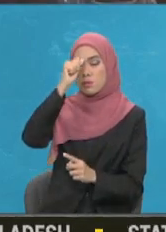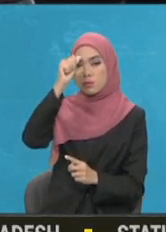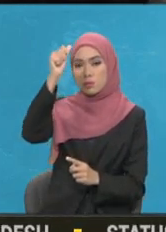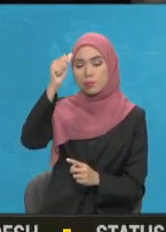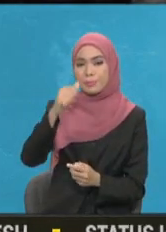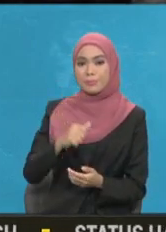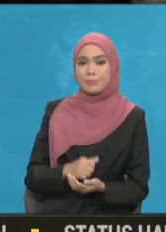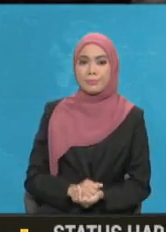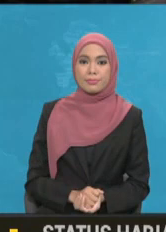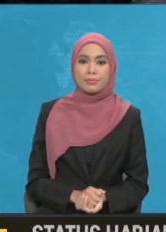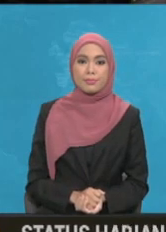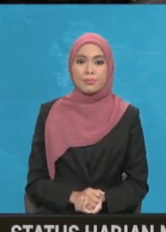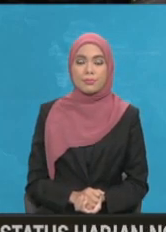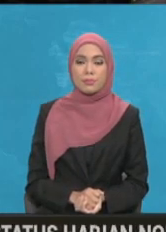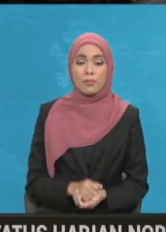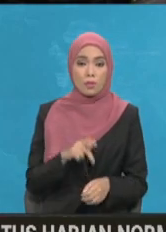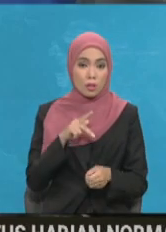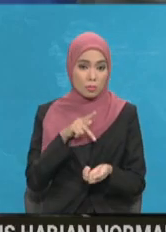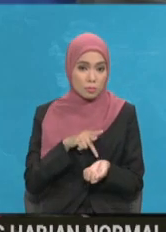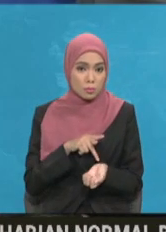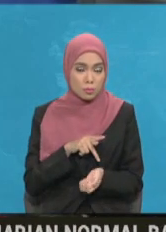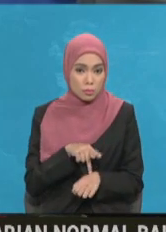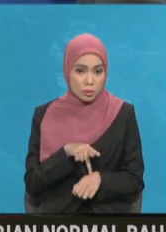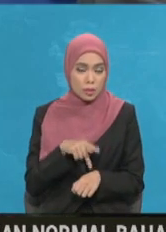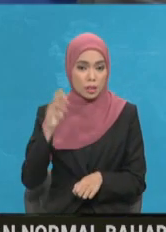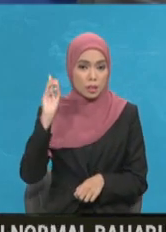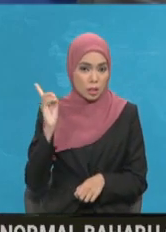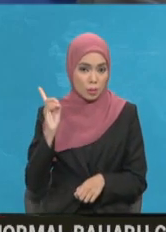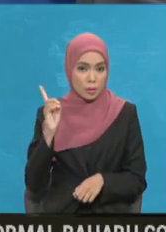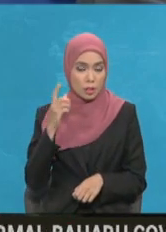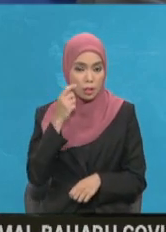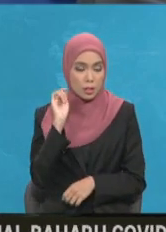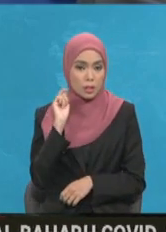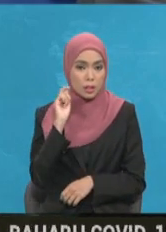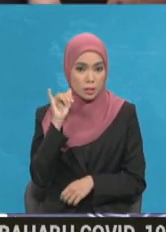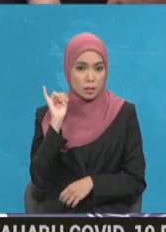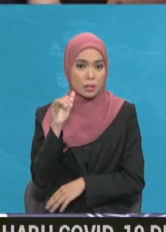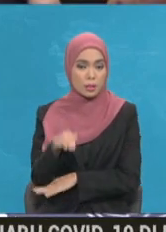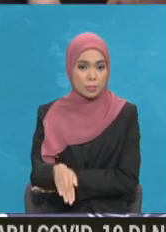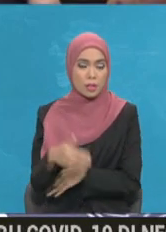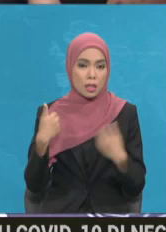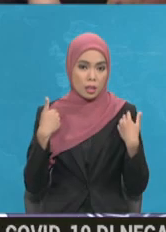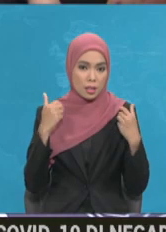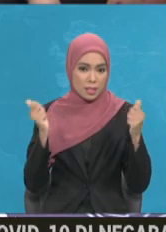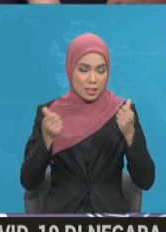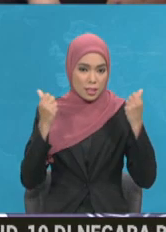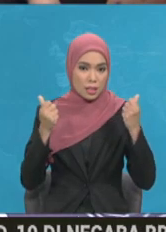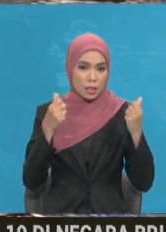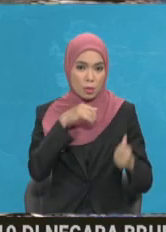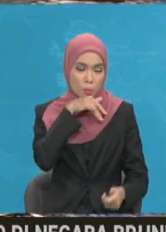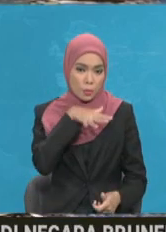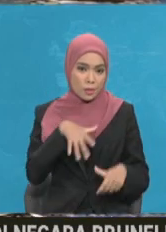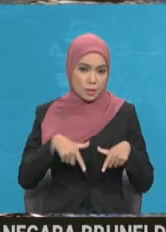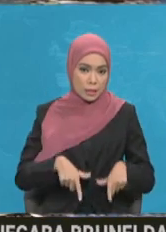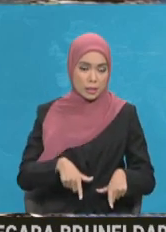urusan pusat dakwah islamiyah Semalam juga mengadakan majelis sambutan maulid nabi bersama mualaf bagi